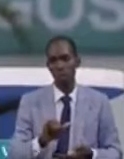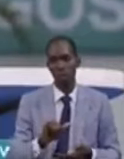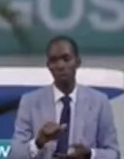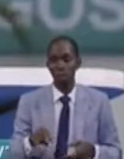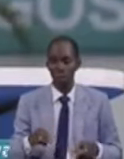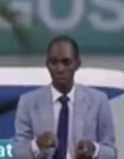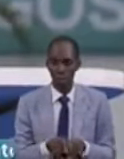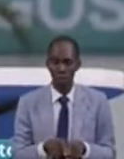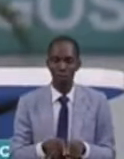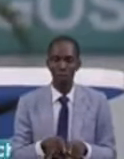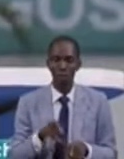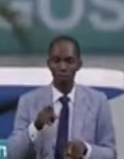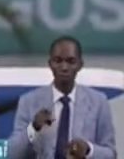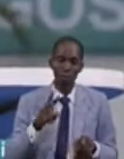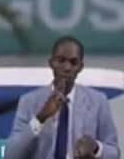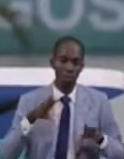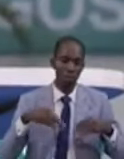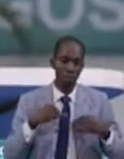vous